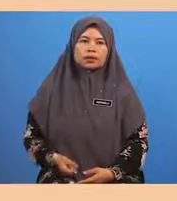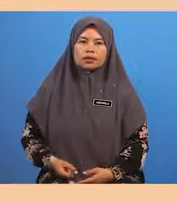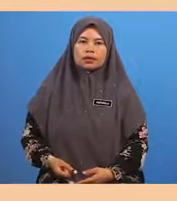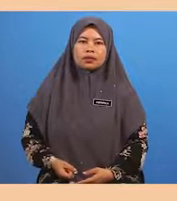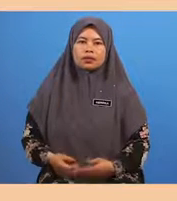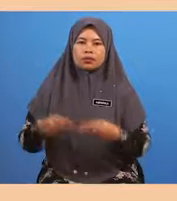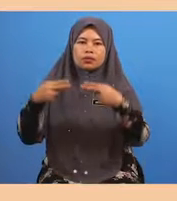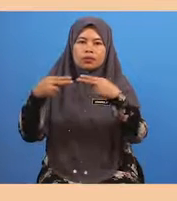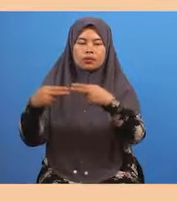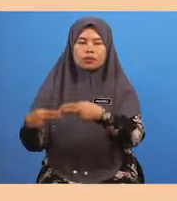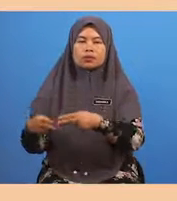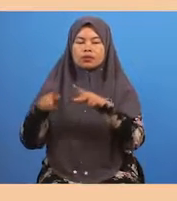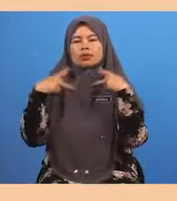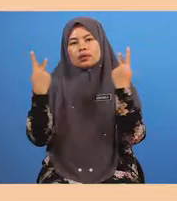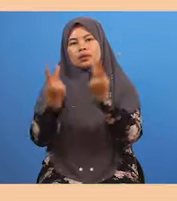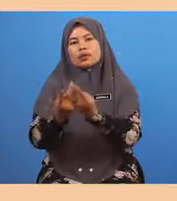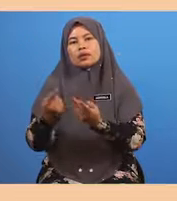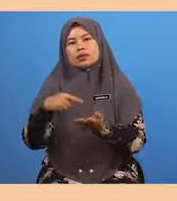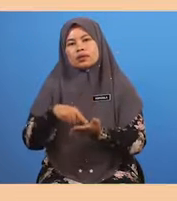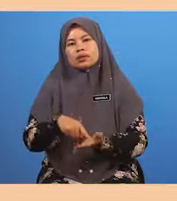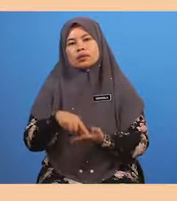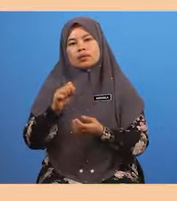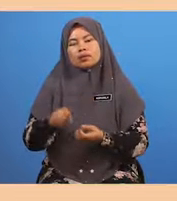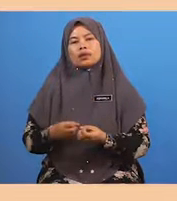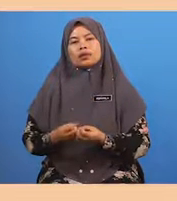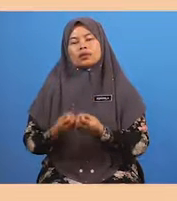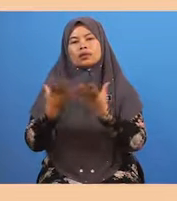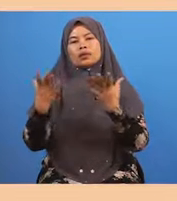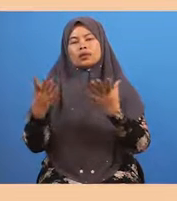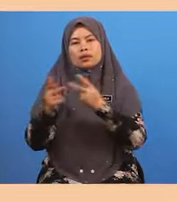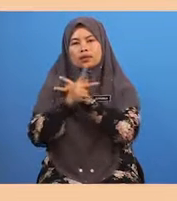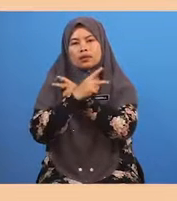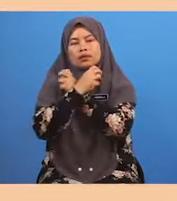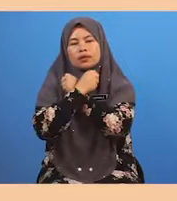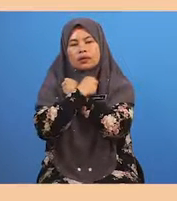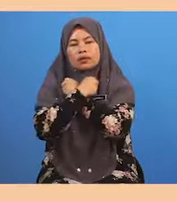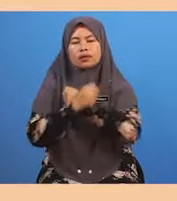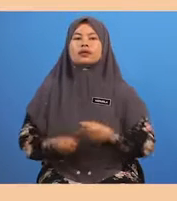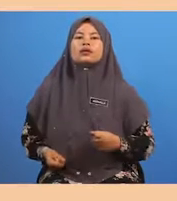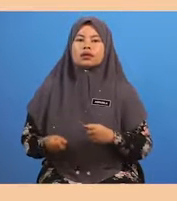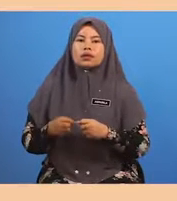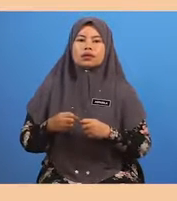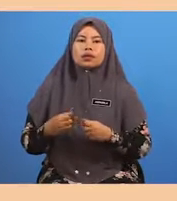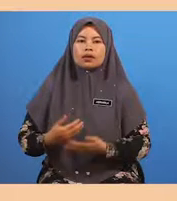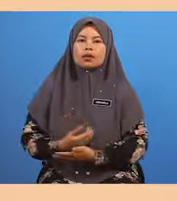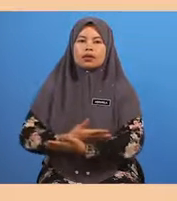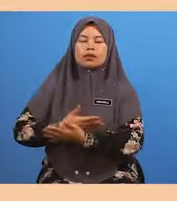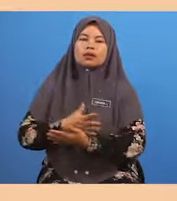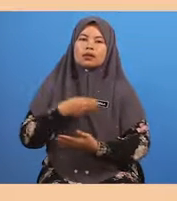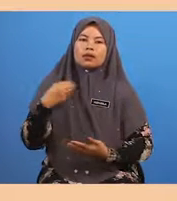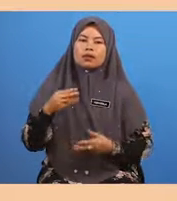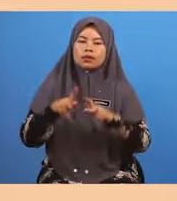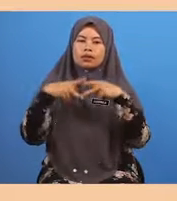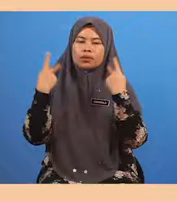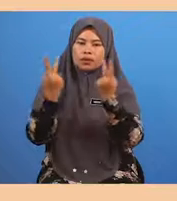hubungan keluarga angkat ini mampu menimbulkan perasaan kasih sayang di antara anak angkat dan keluarga angkat serta